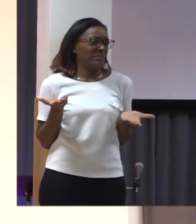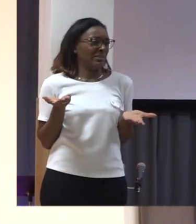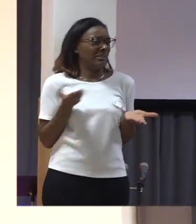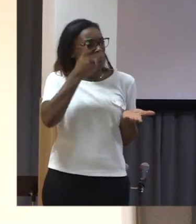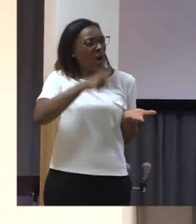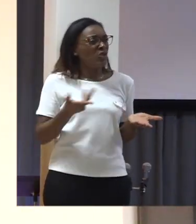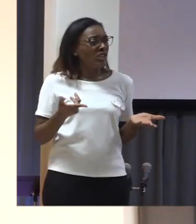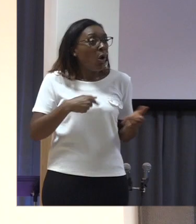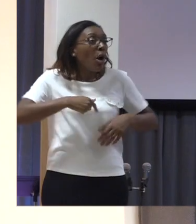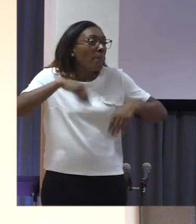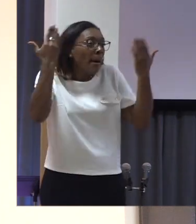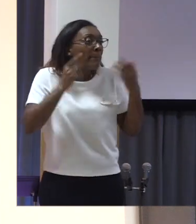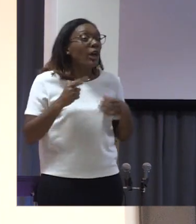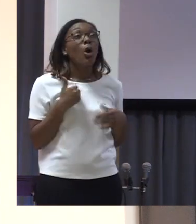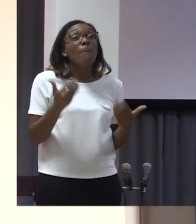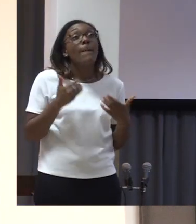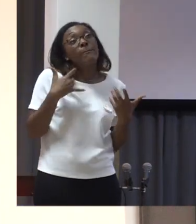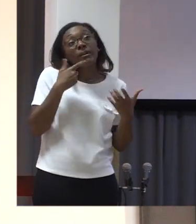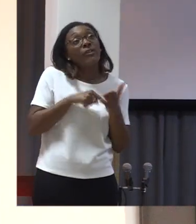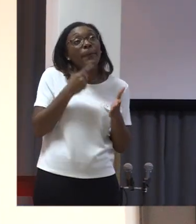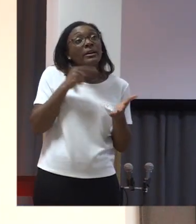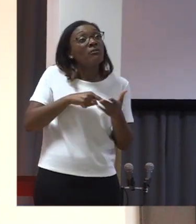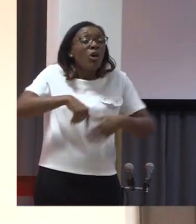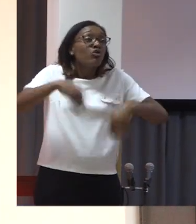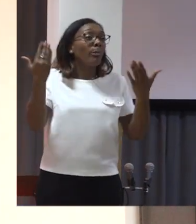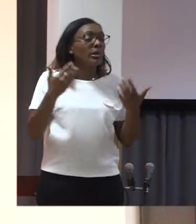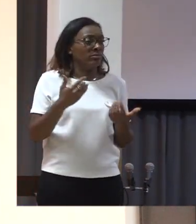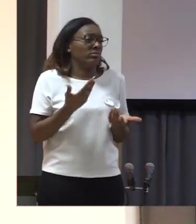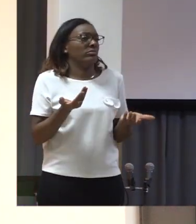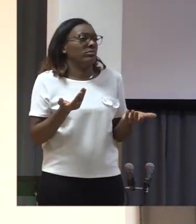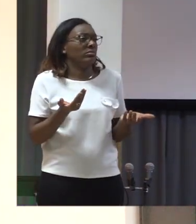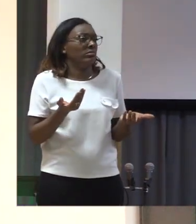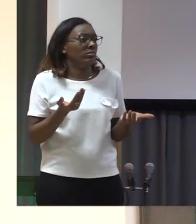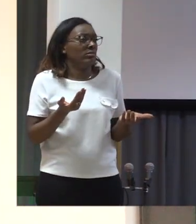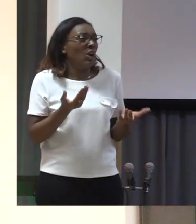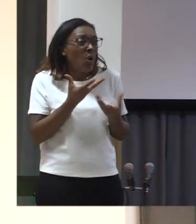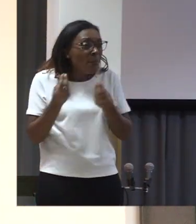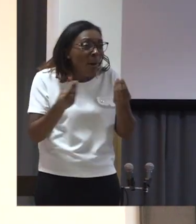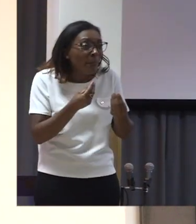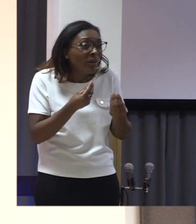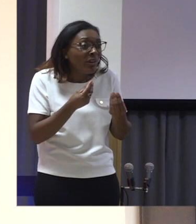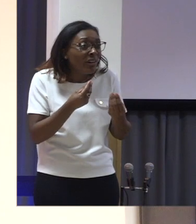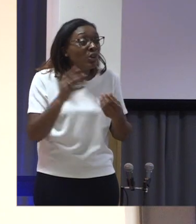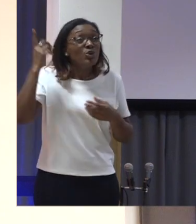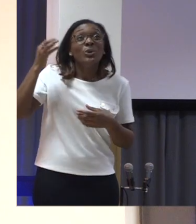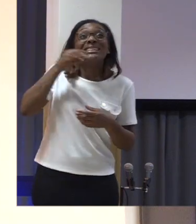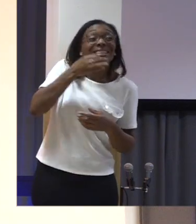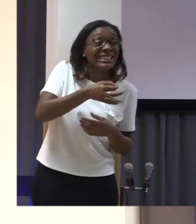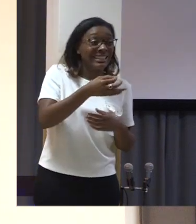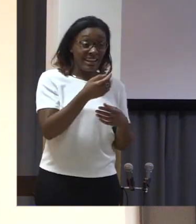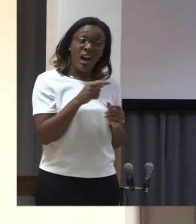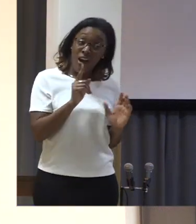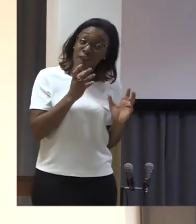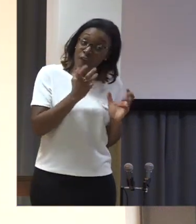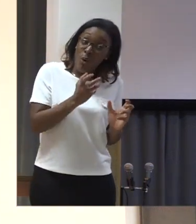Ils n'en ont pas marre, le peuple d'Israël. Le peuple ne tient pas compte de ses prérogatives du roi et insiste